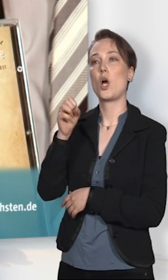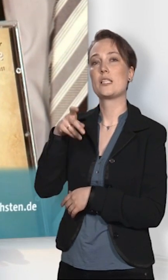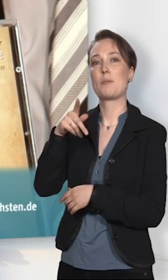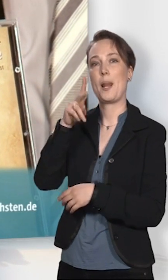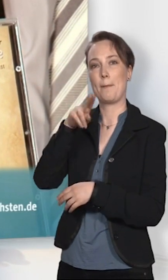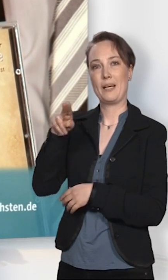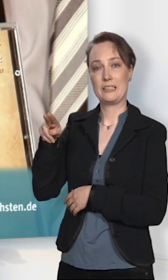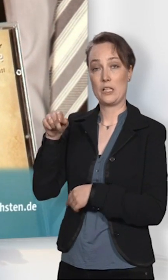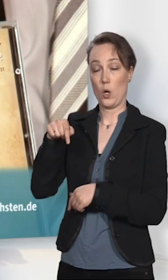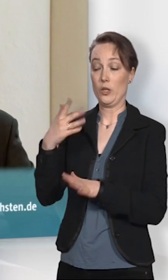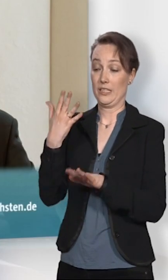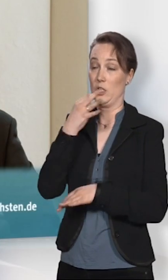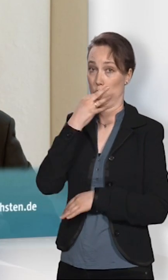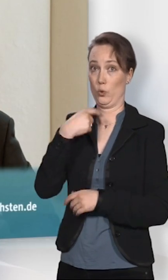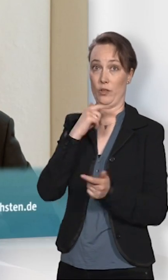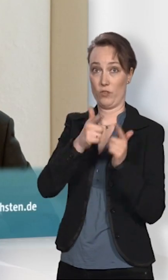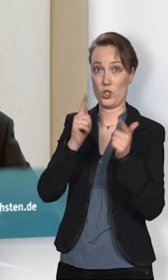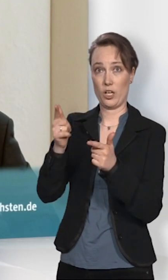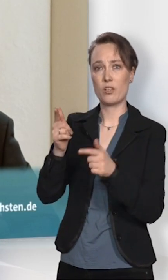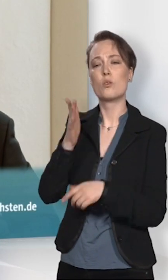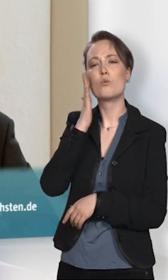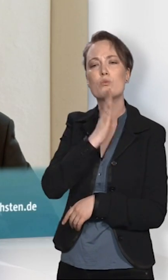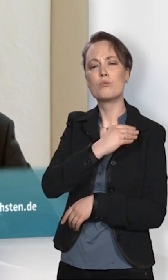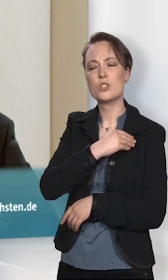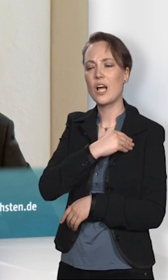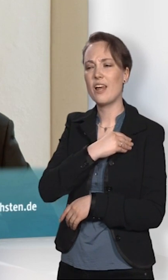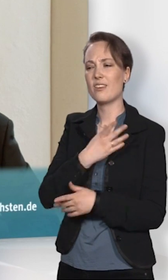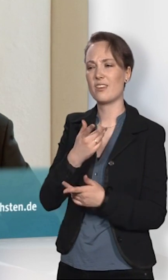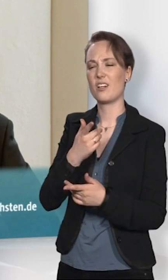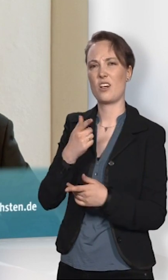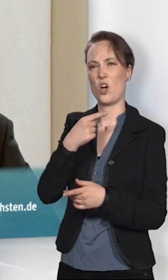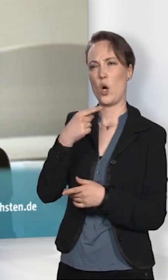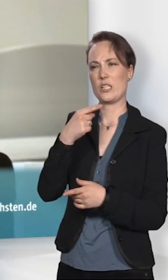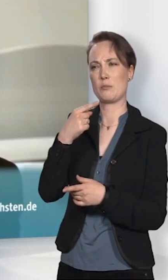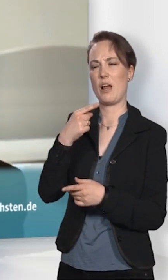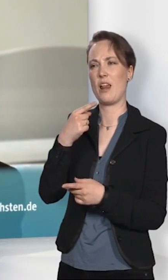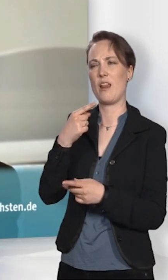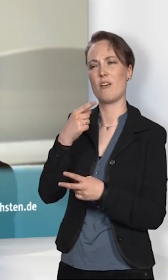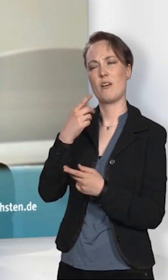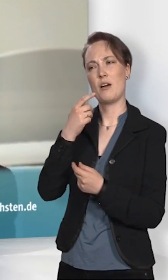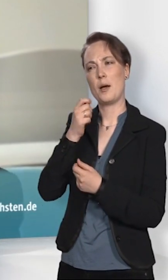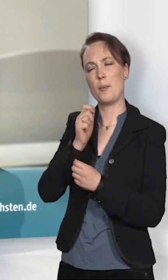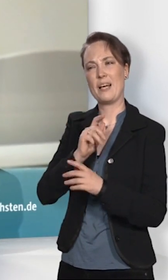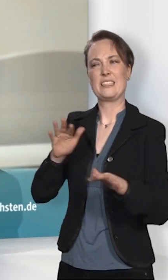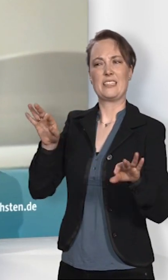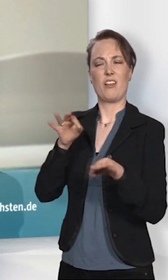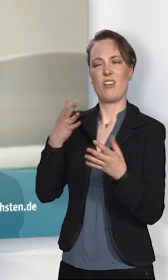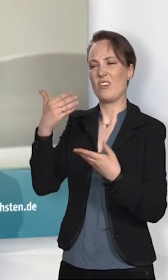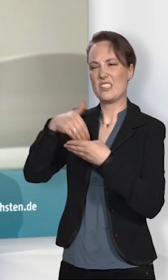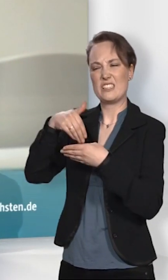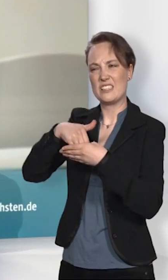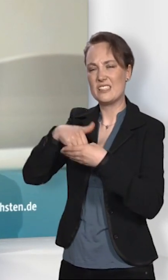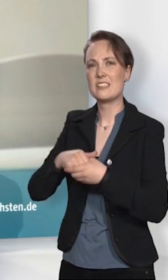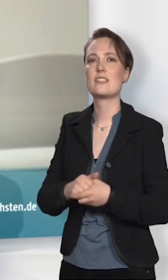10 Stück heute zu verschenken. Sagen Sie uns in 2 Sätzen, was muss man sich unter so einer Gospelmesse vorstellen? Was muss man sich vorstellen? Es ist